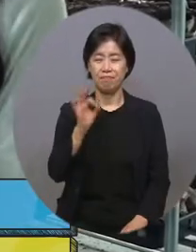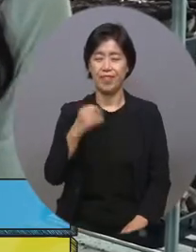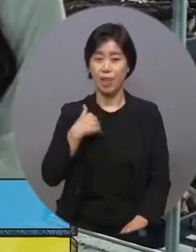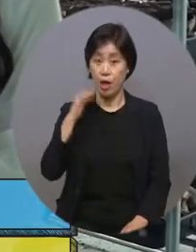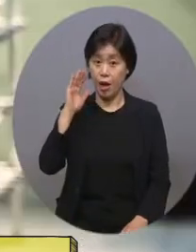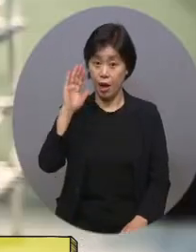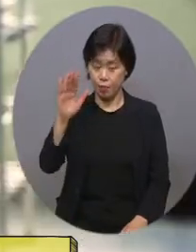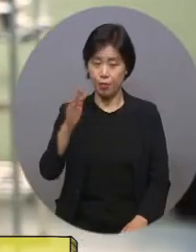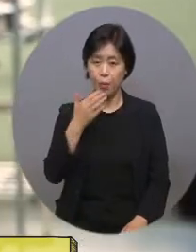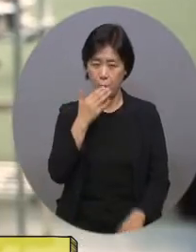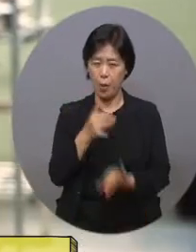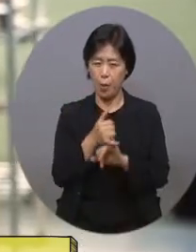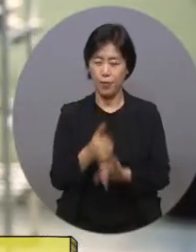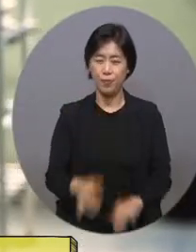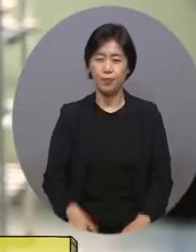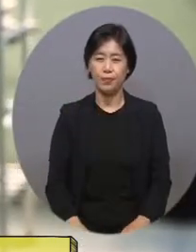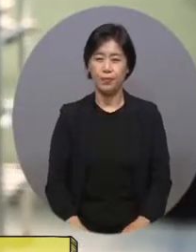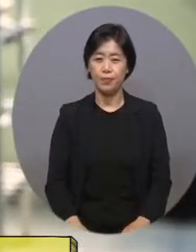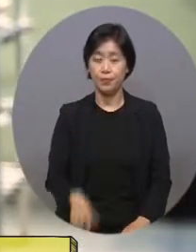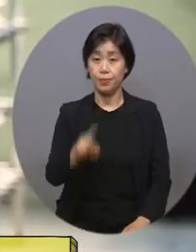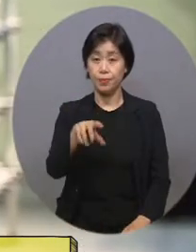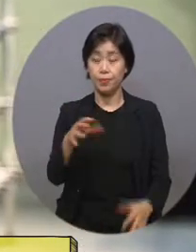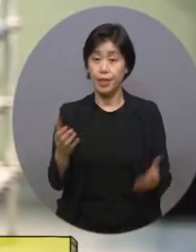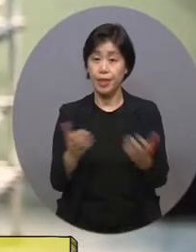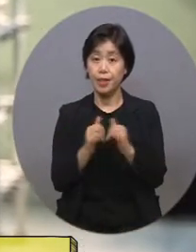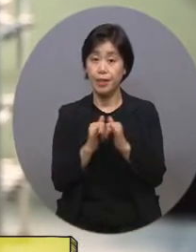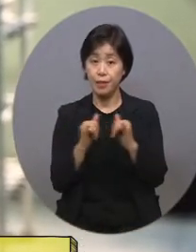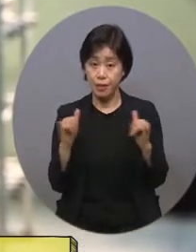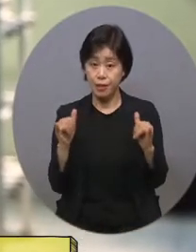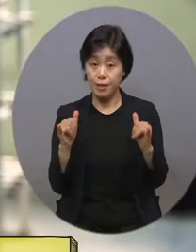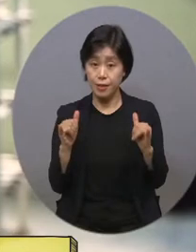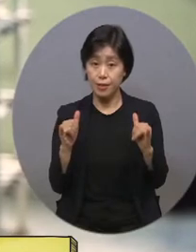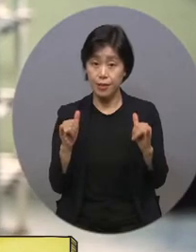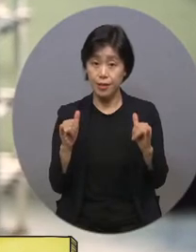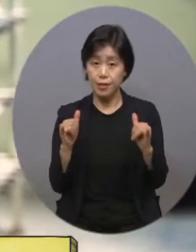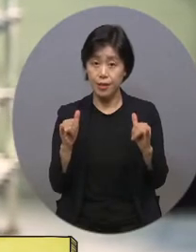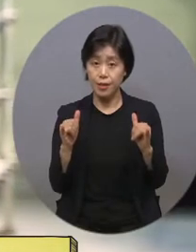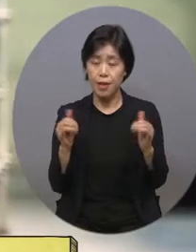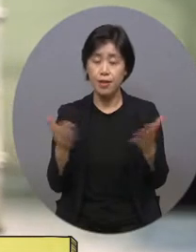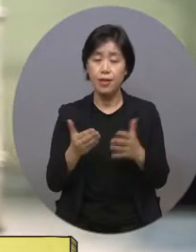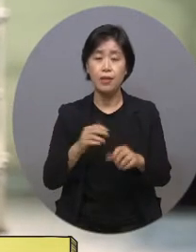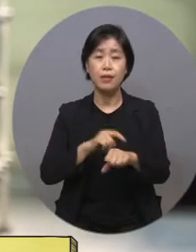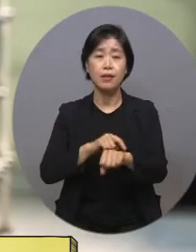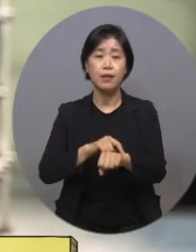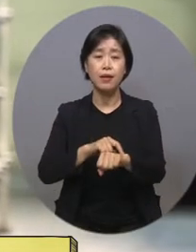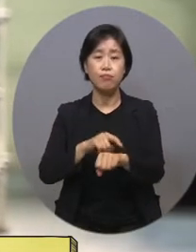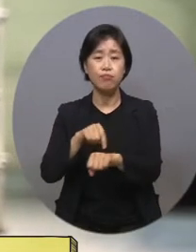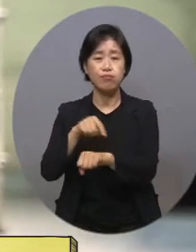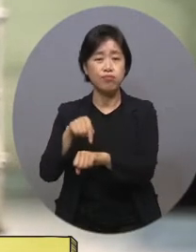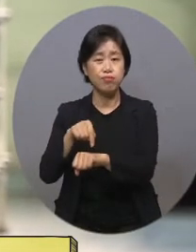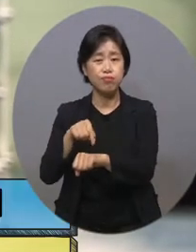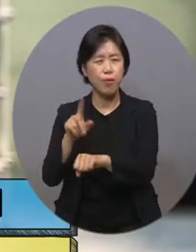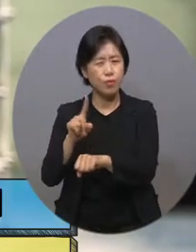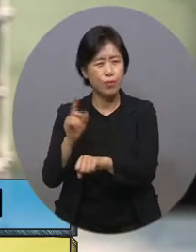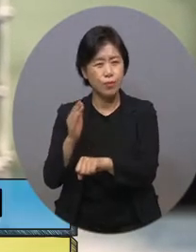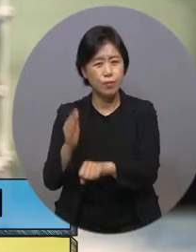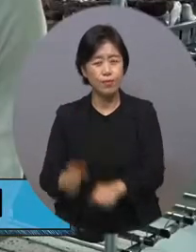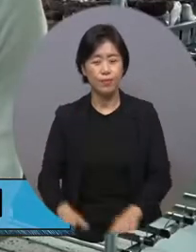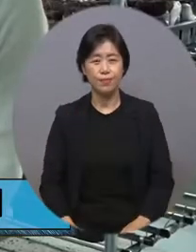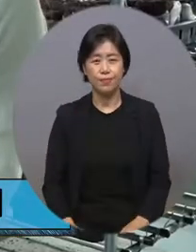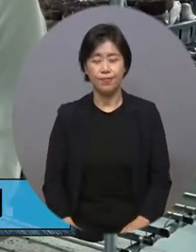꼭 하겠습니다. 드셔보시기 바랍니다. 그러면 여기서 근무하시는 분들은 네. 지금 어느 정도 시간으로 근무를 하시는지도 네. 조금